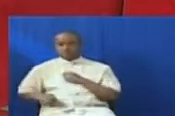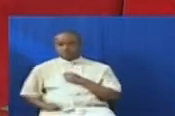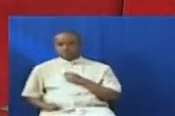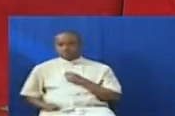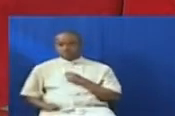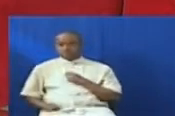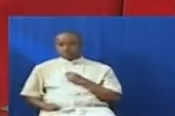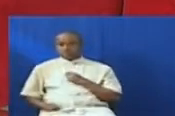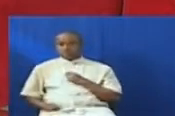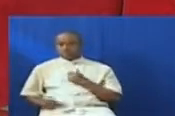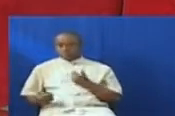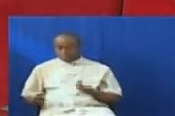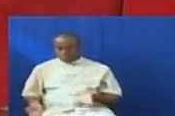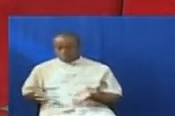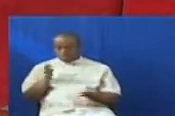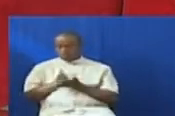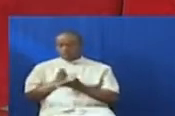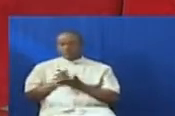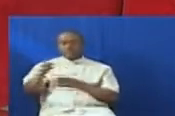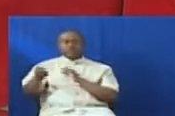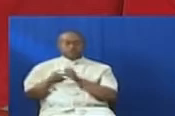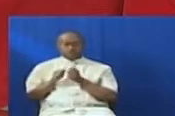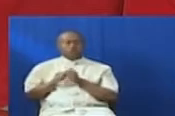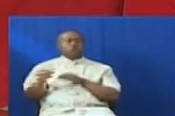Kwa kweli hii hoja inasumbua sana.